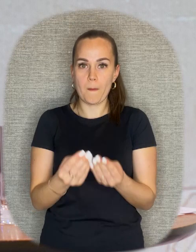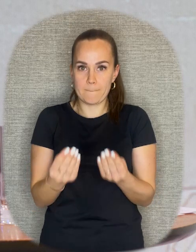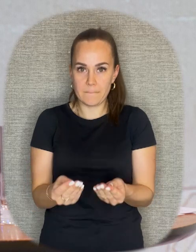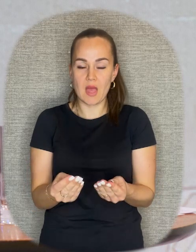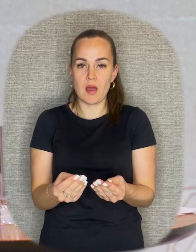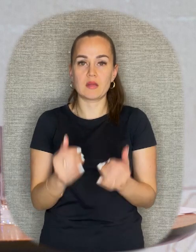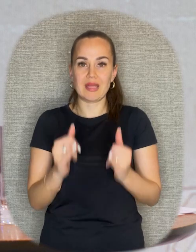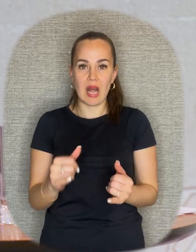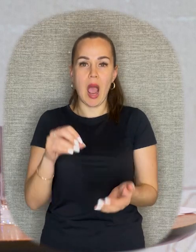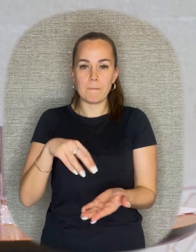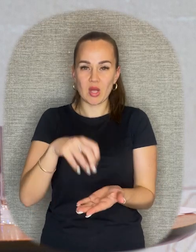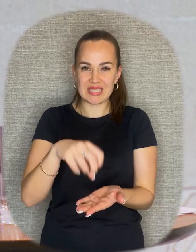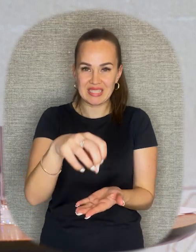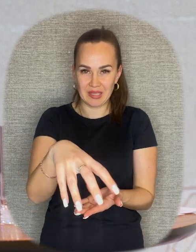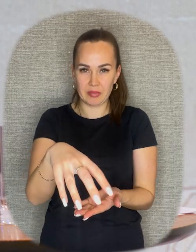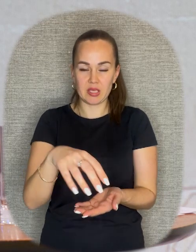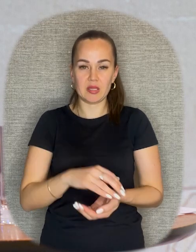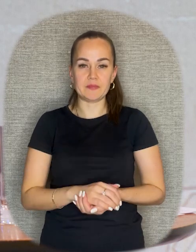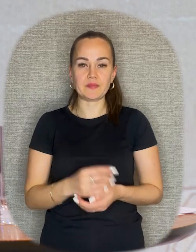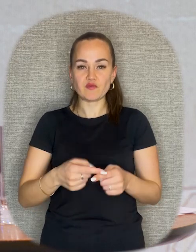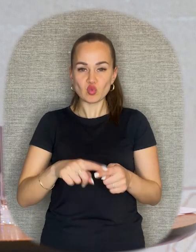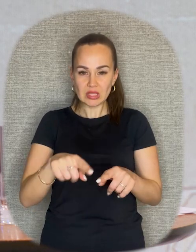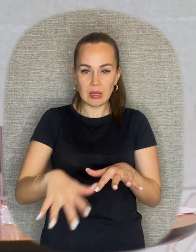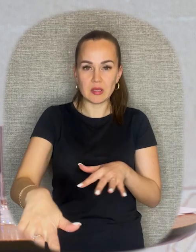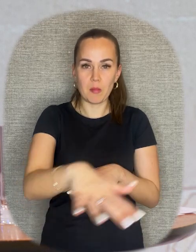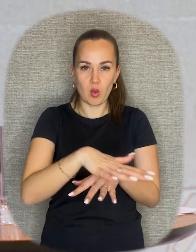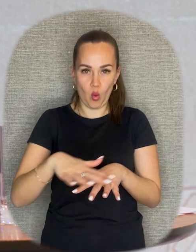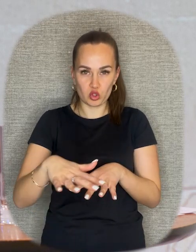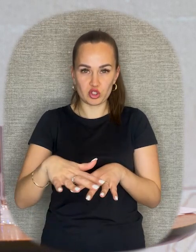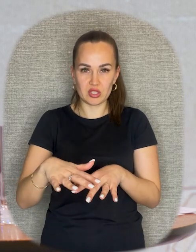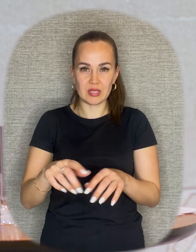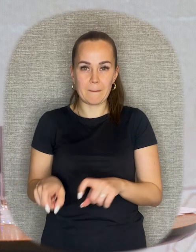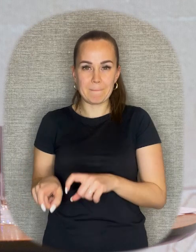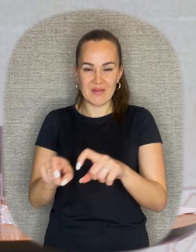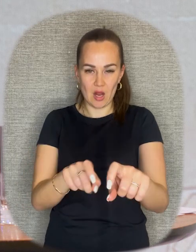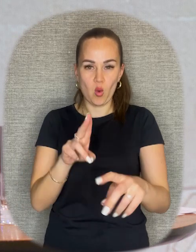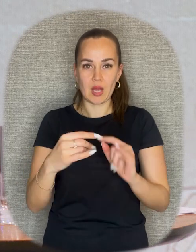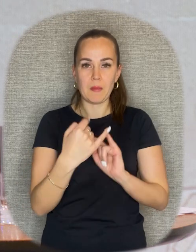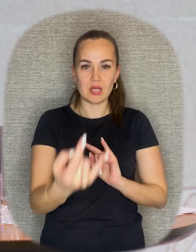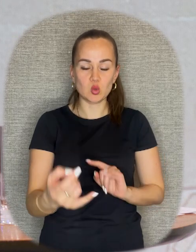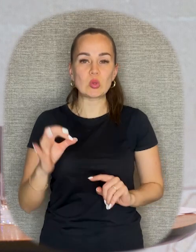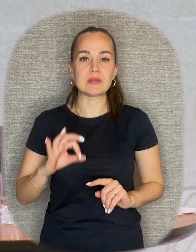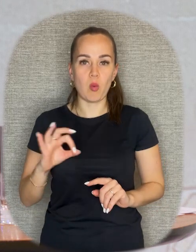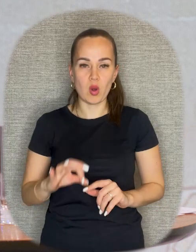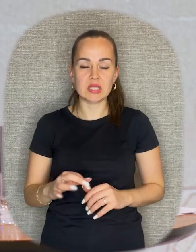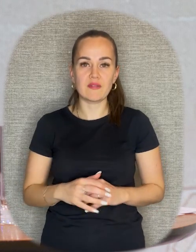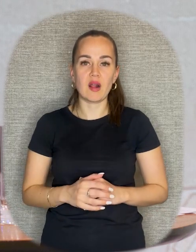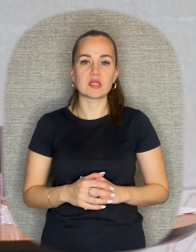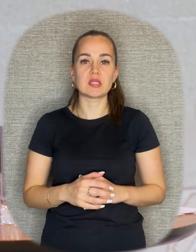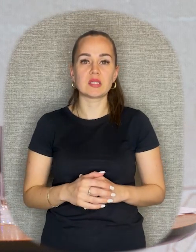въезда на мост и кстати это не мои фантазии А это документы для